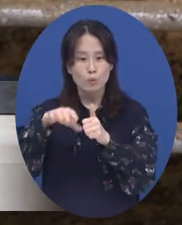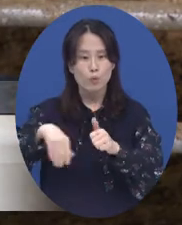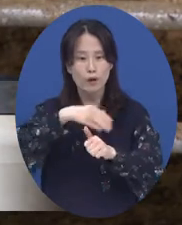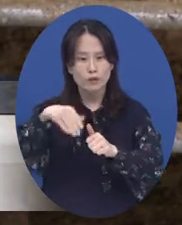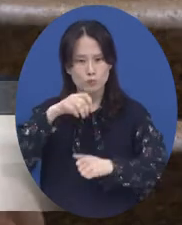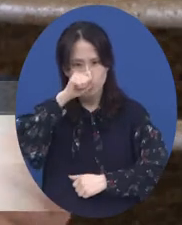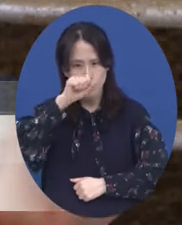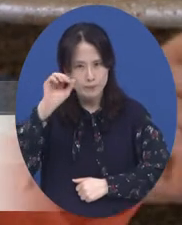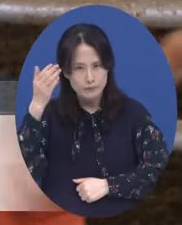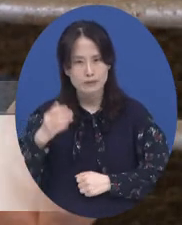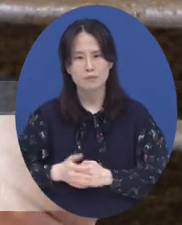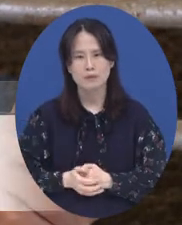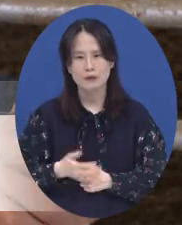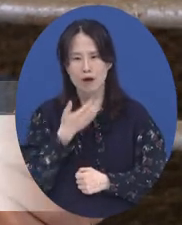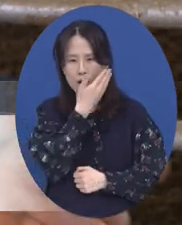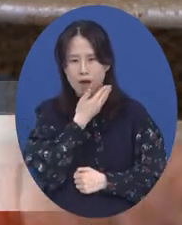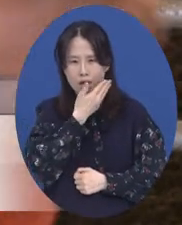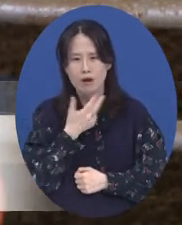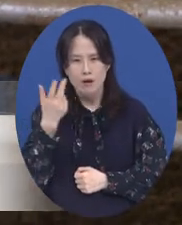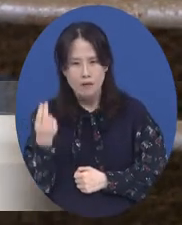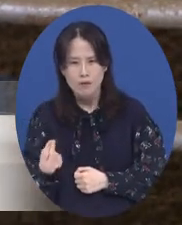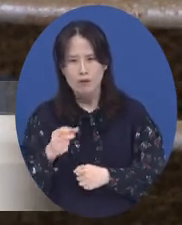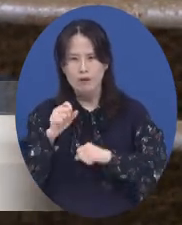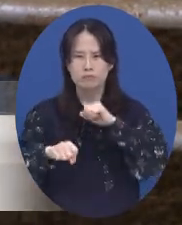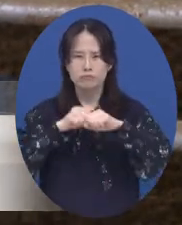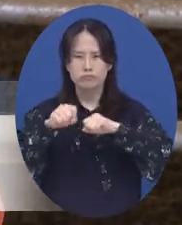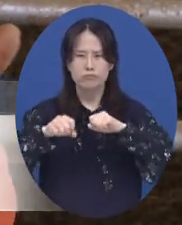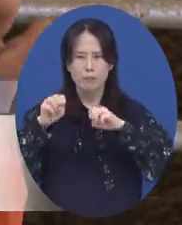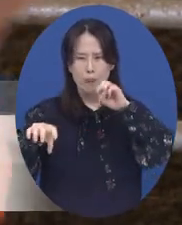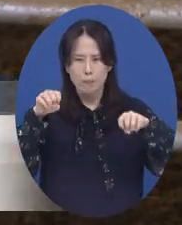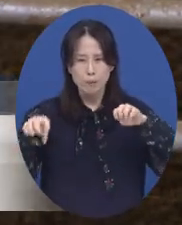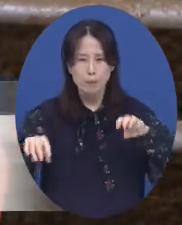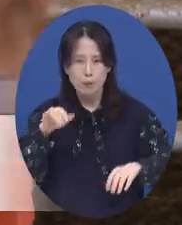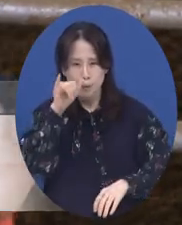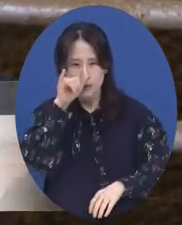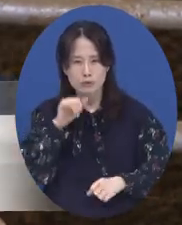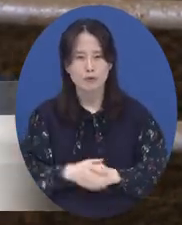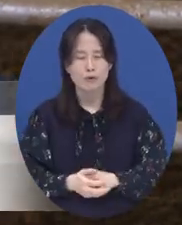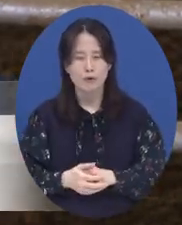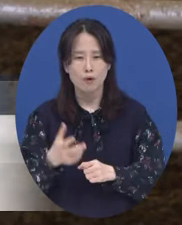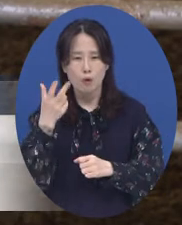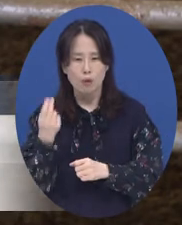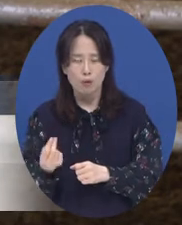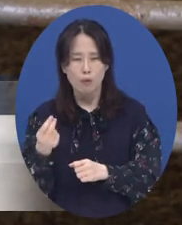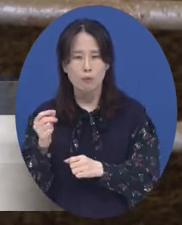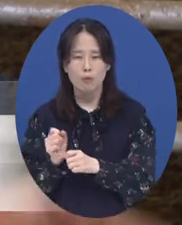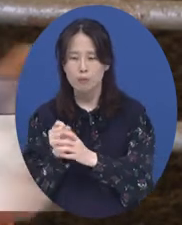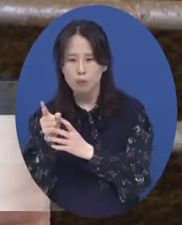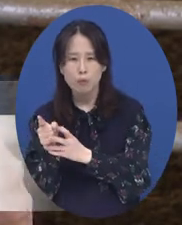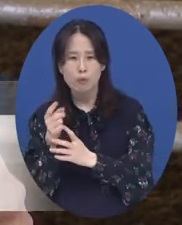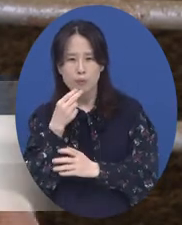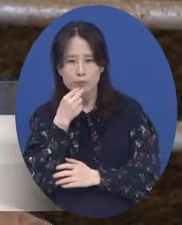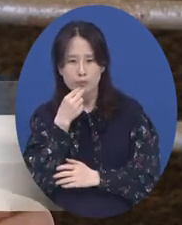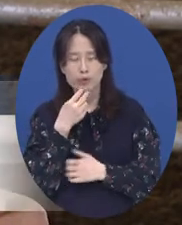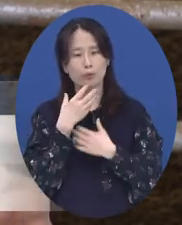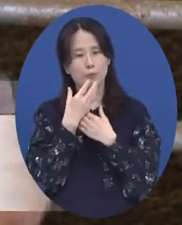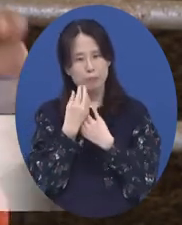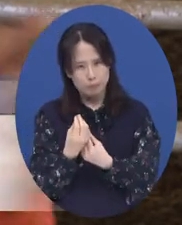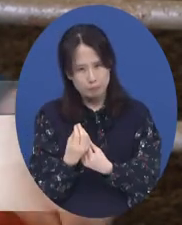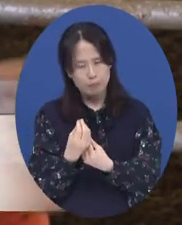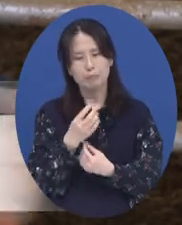거죠, 일단은. 퇴비가 막무가내에게 딴 데다 야적되거나 또 이제